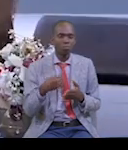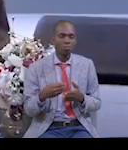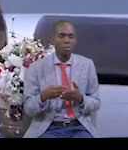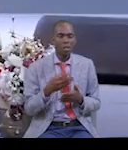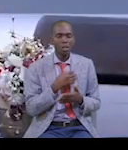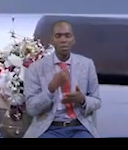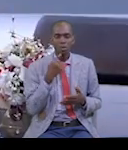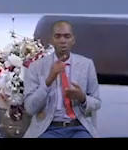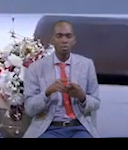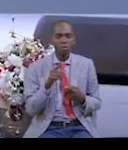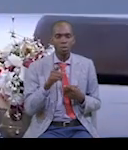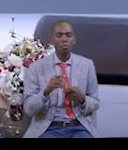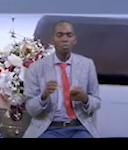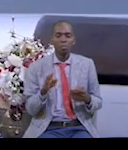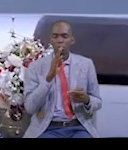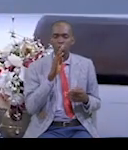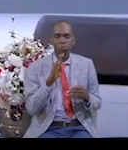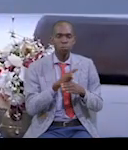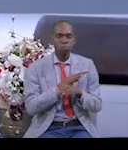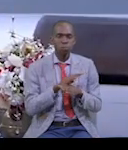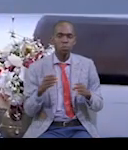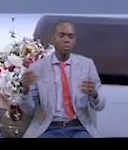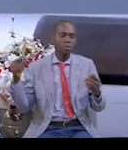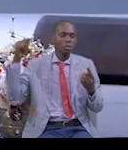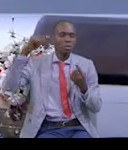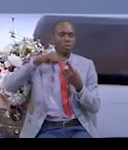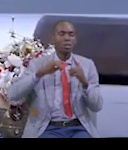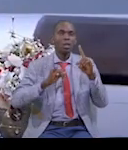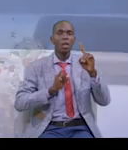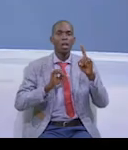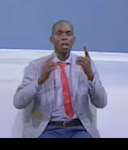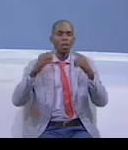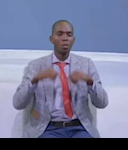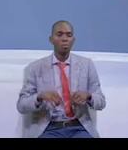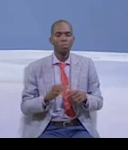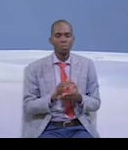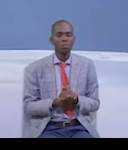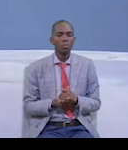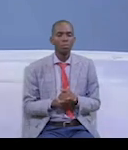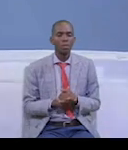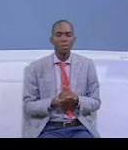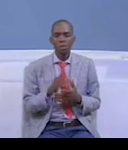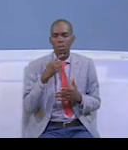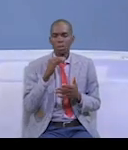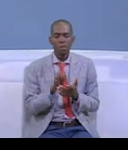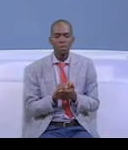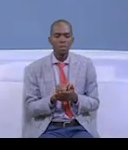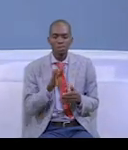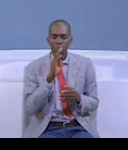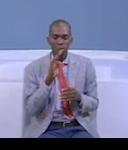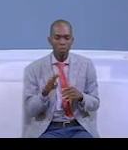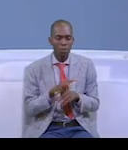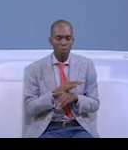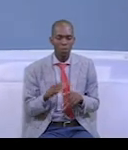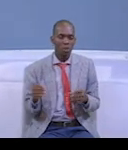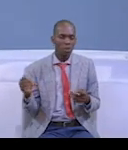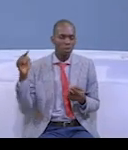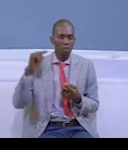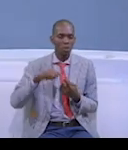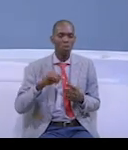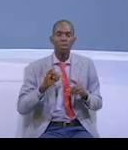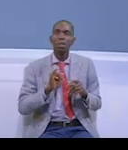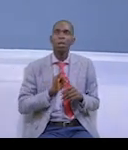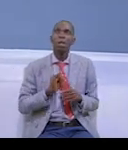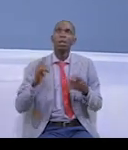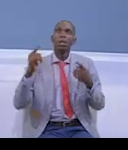నేను వచ్చే వరకు కూడా ఈ విధంగా వ్యాపారం చేయమని చెప్పాడు. Now listen, occupy till I come. ఇక్కడ వారిని